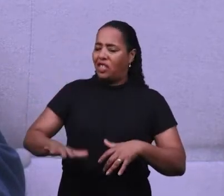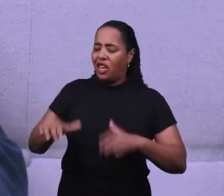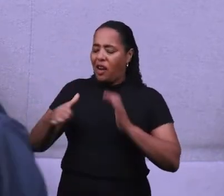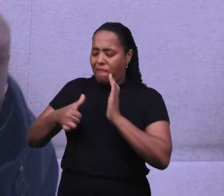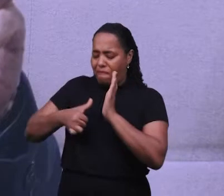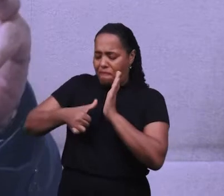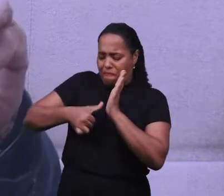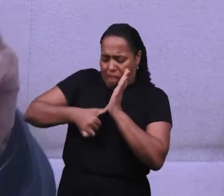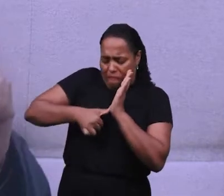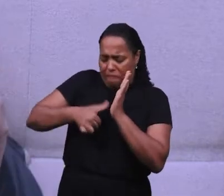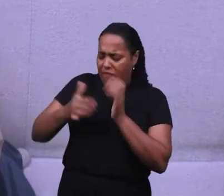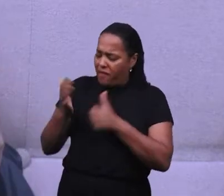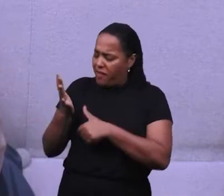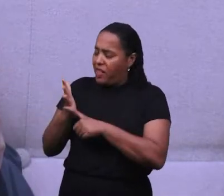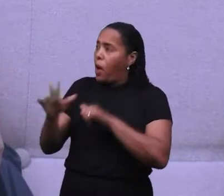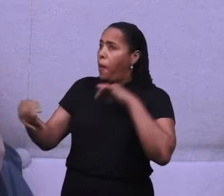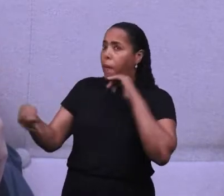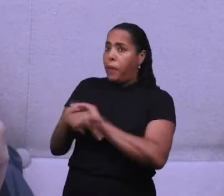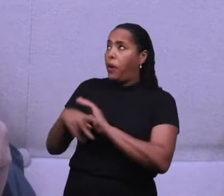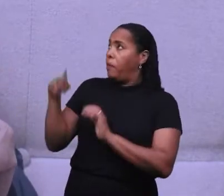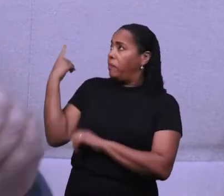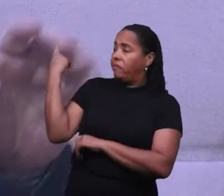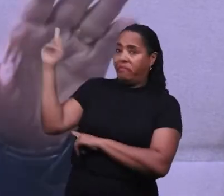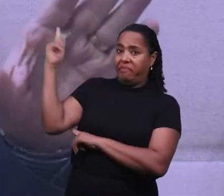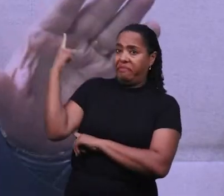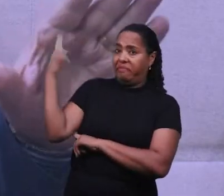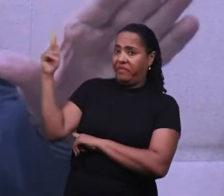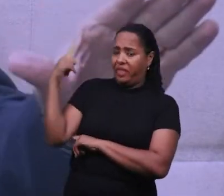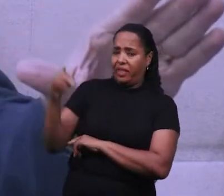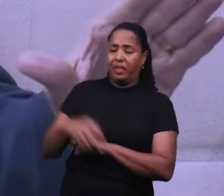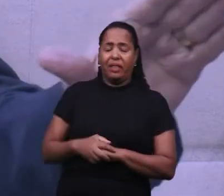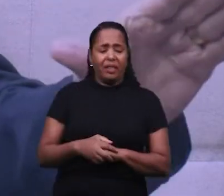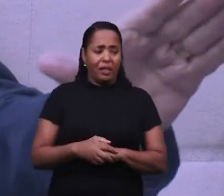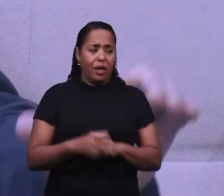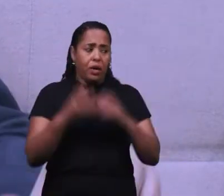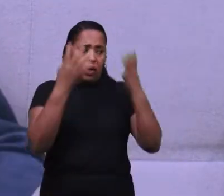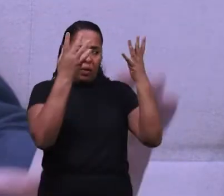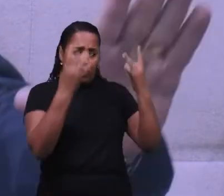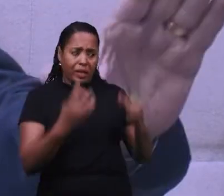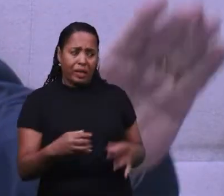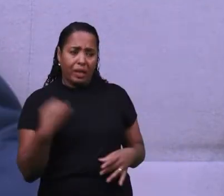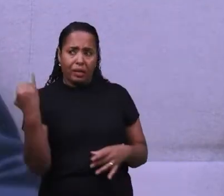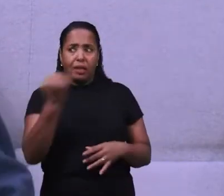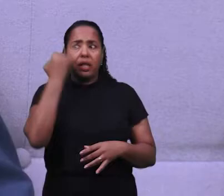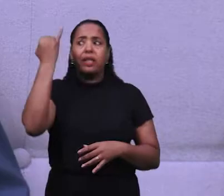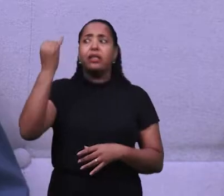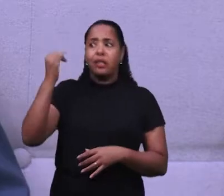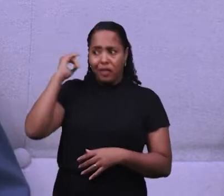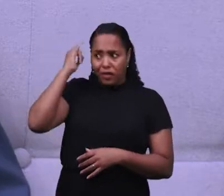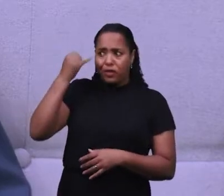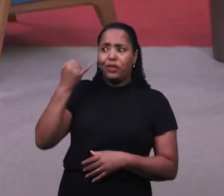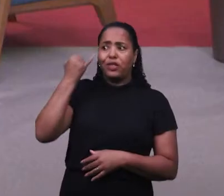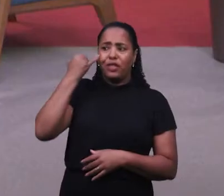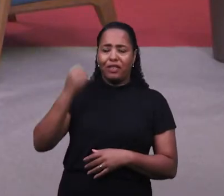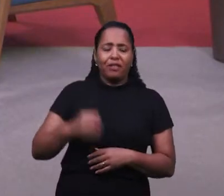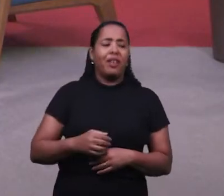a déjà les empreintes du Créateur, n'est-ce pas? Vous avez utilisé un détail intéressant,